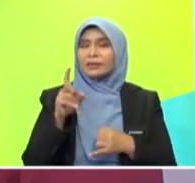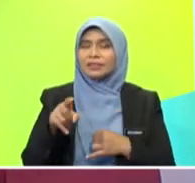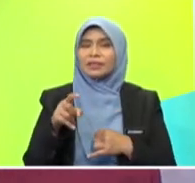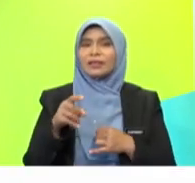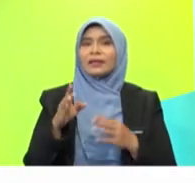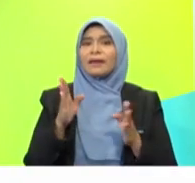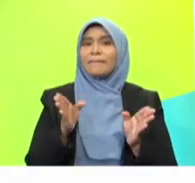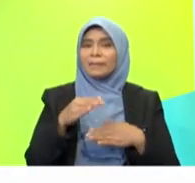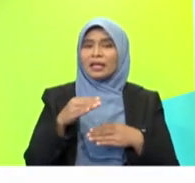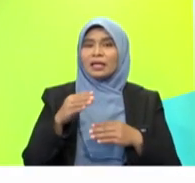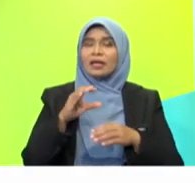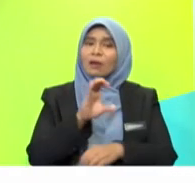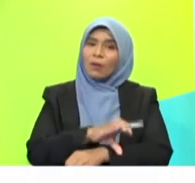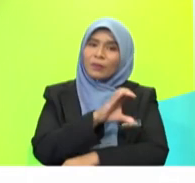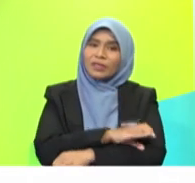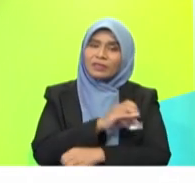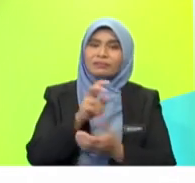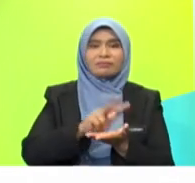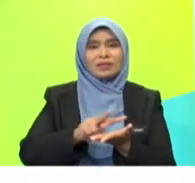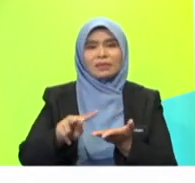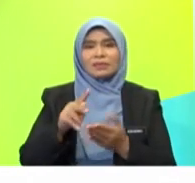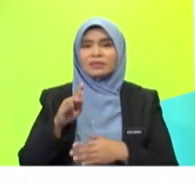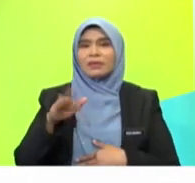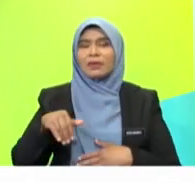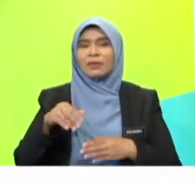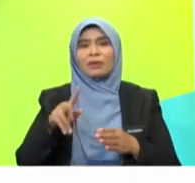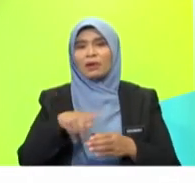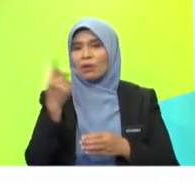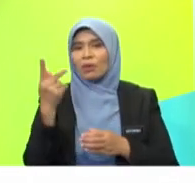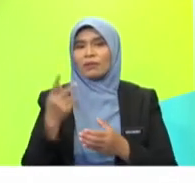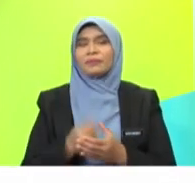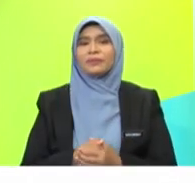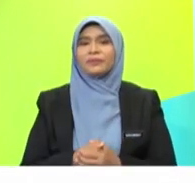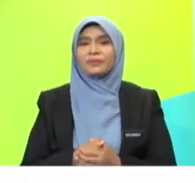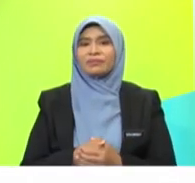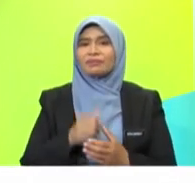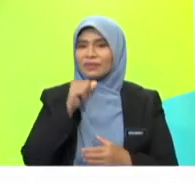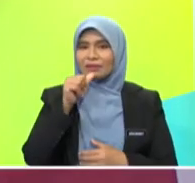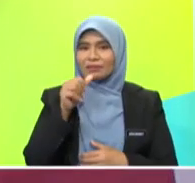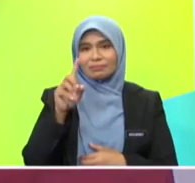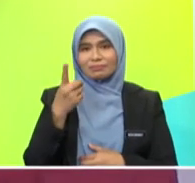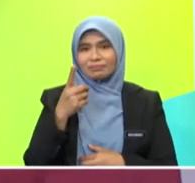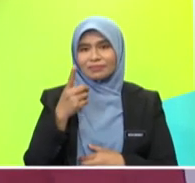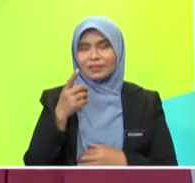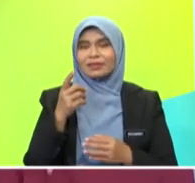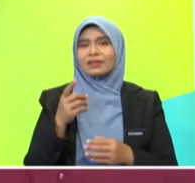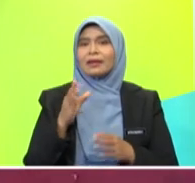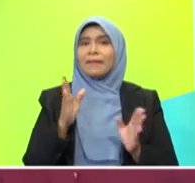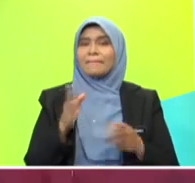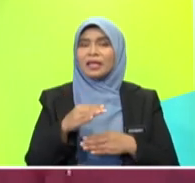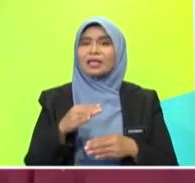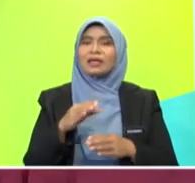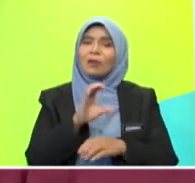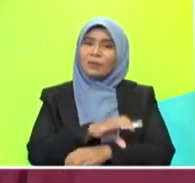komputer dikemaskan sebelum keluar aha bukan saja kalau pergi ke